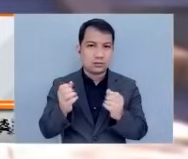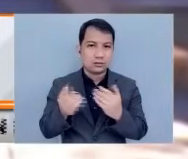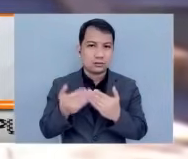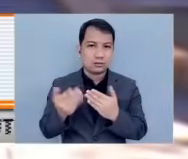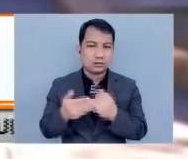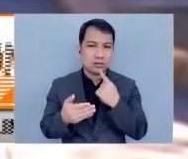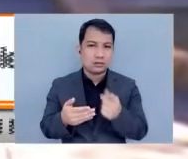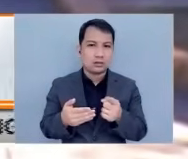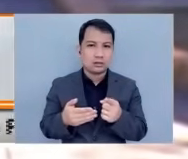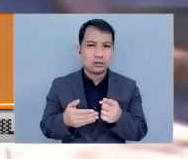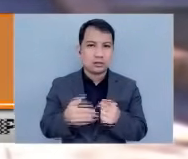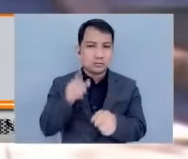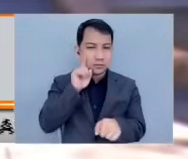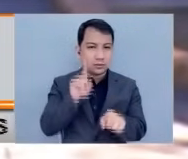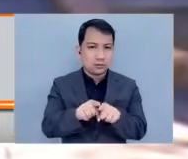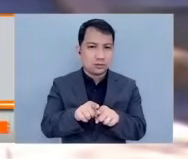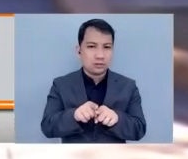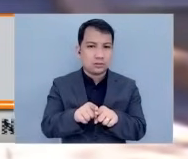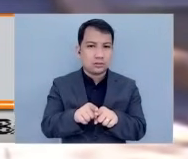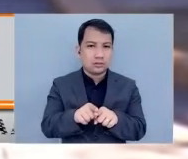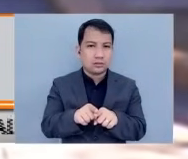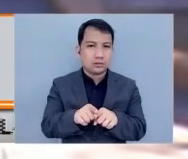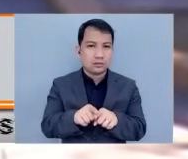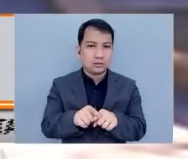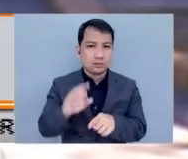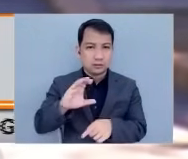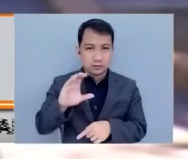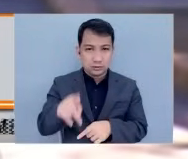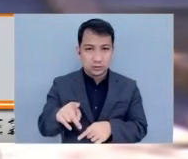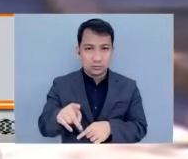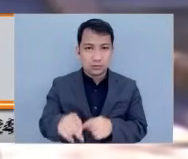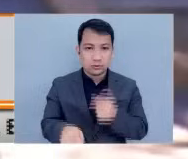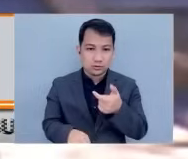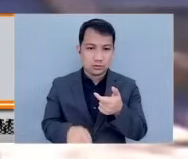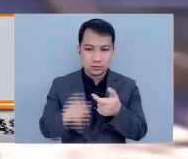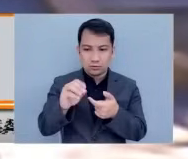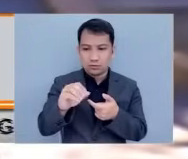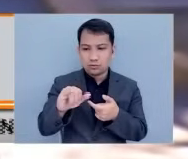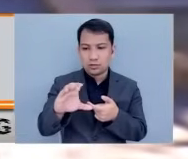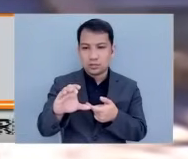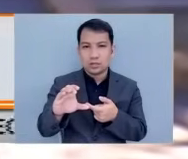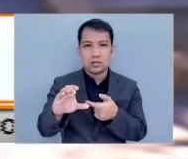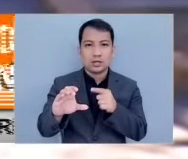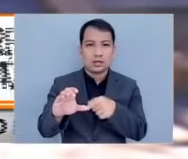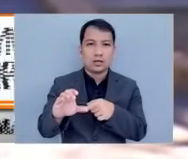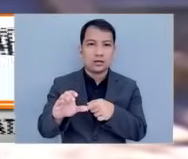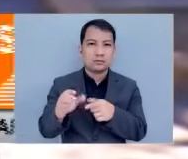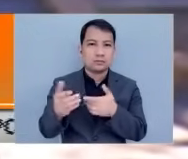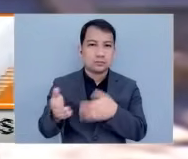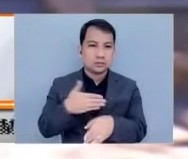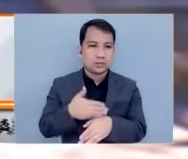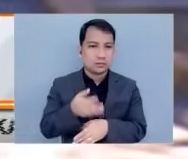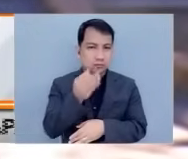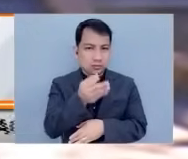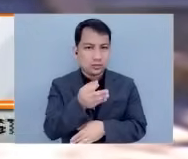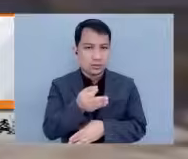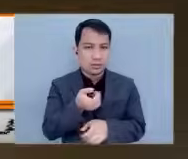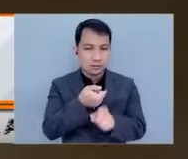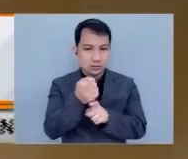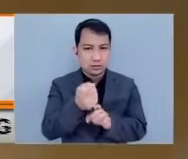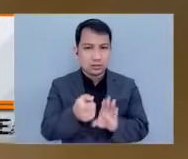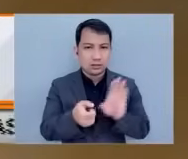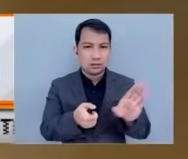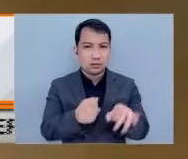ng biktima, humawak na raw siya ng cellphone para kunan ang OIC ng mga gwardya matapos siyang murahin, laitin at takutin ito.